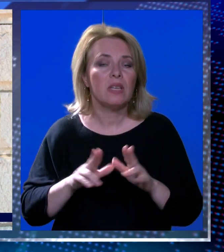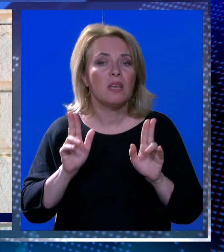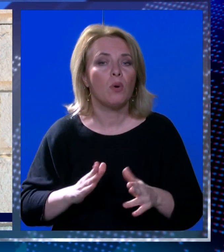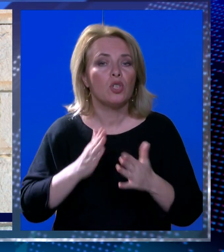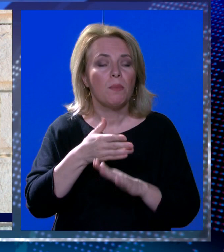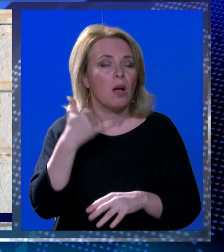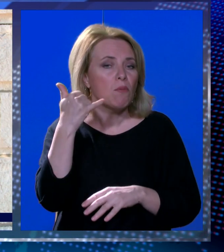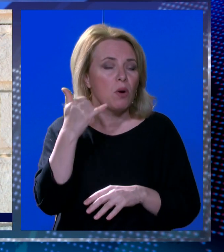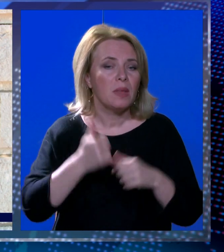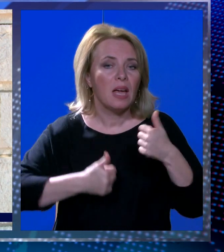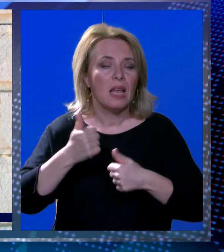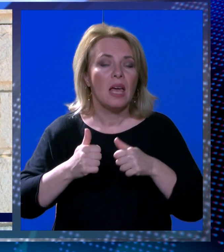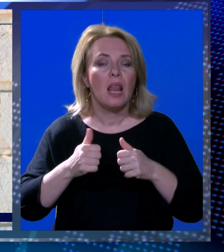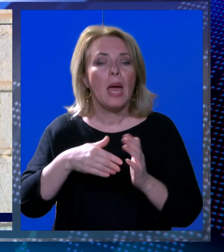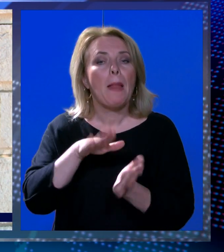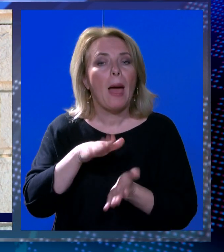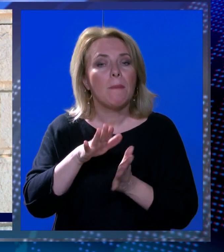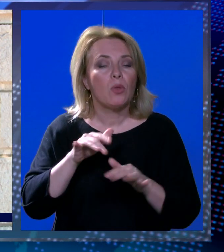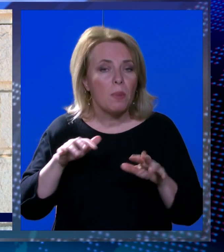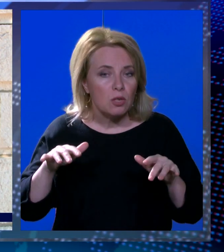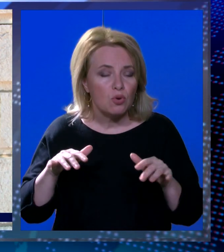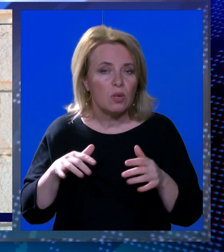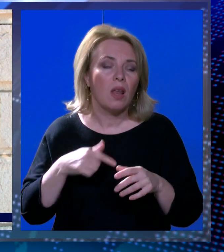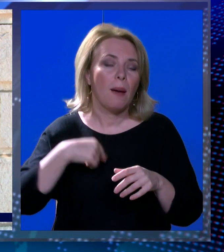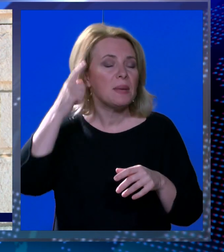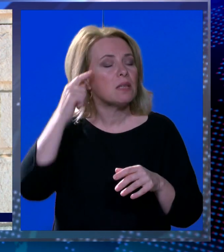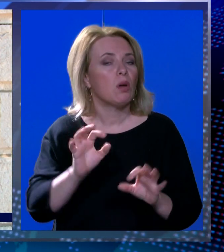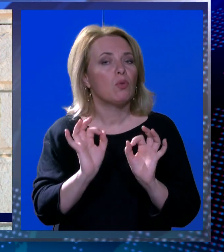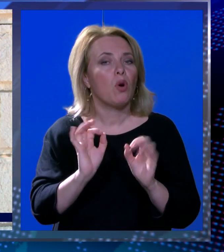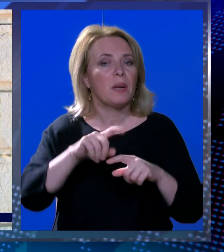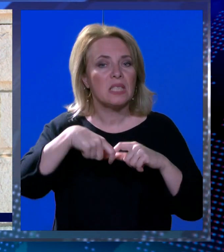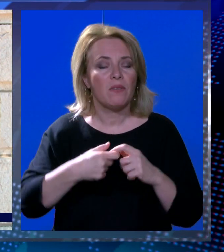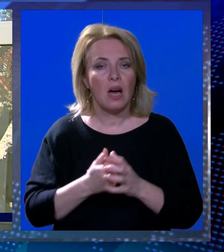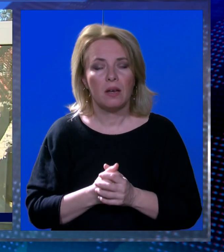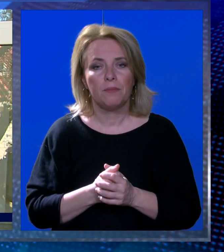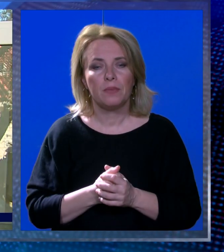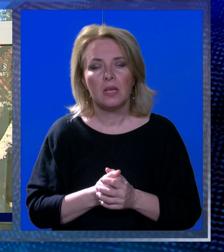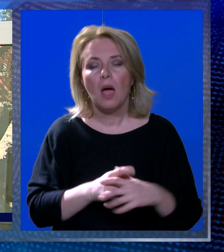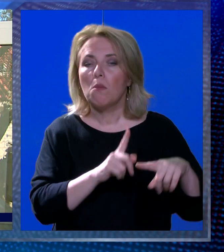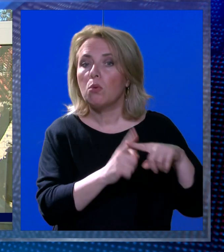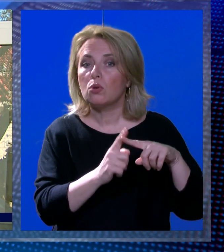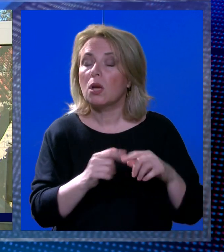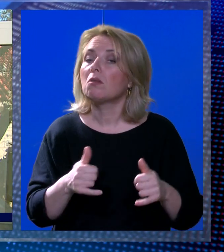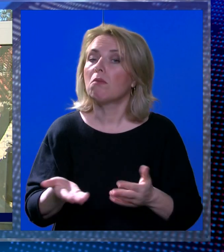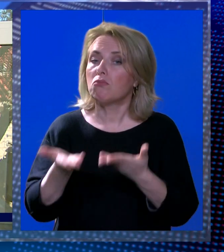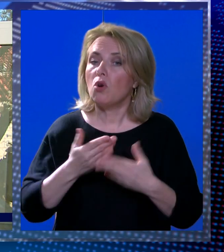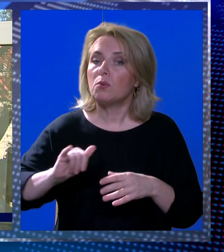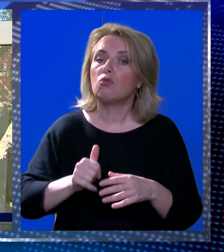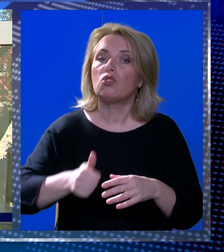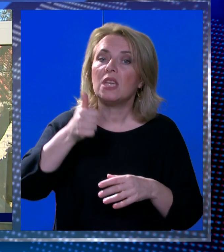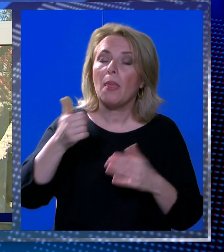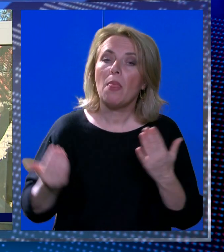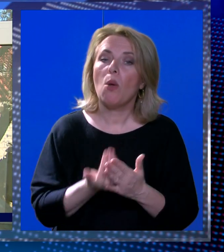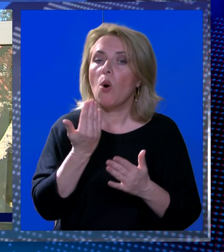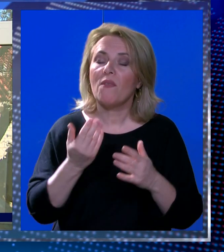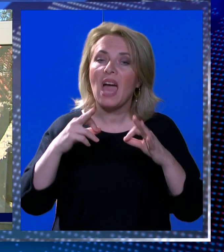ili računala, tako da smatram da je ovo dobra stvar što se tiče opravdanja. Prednost je kad dobijete još jedan novi alat.